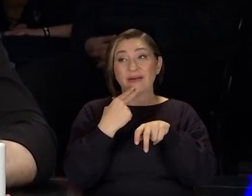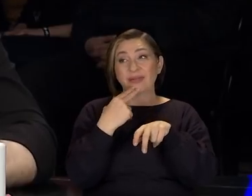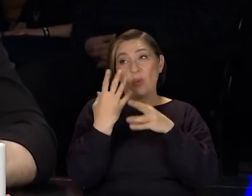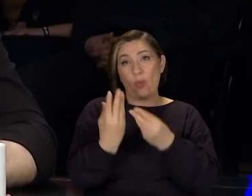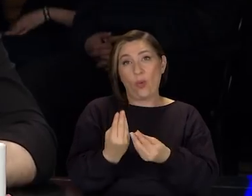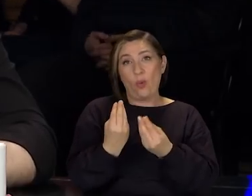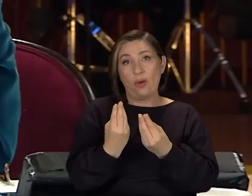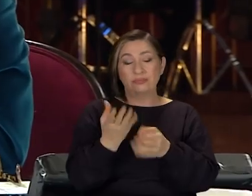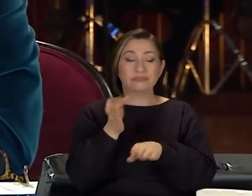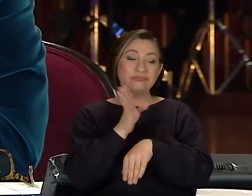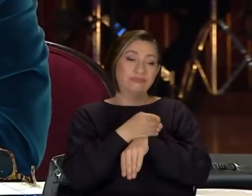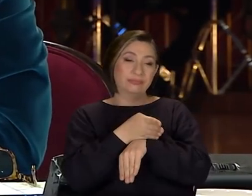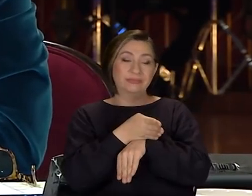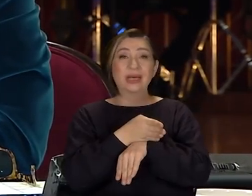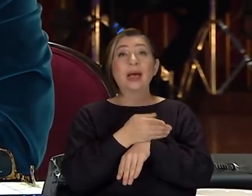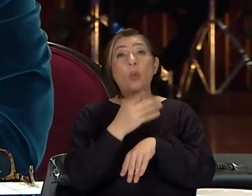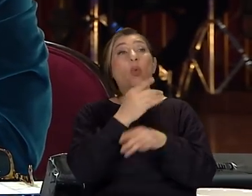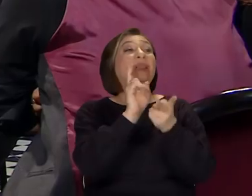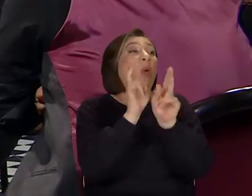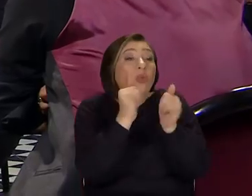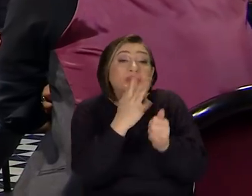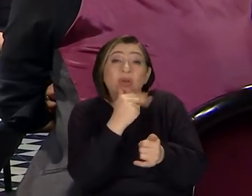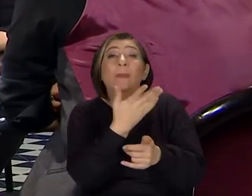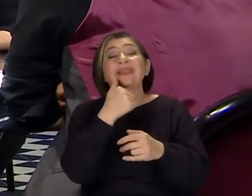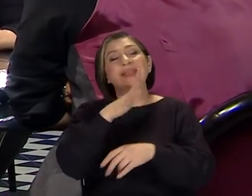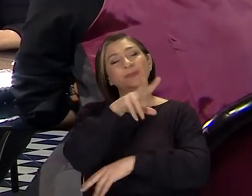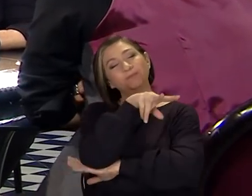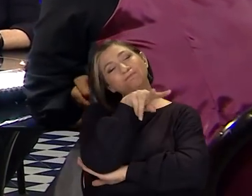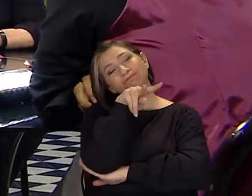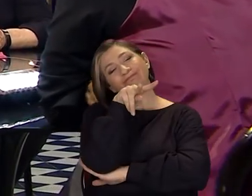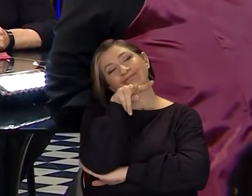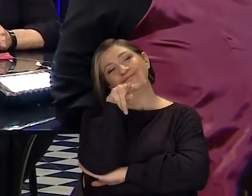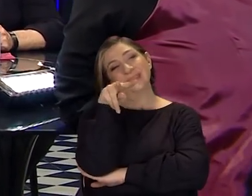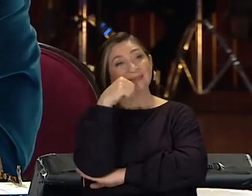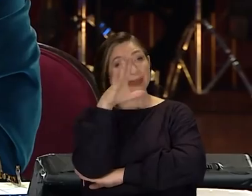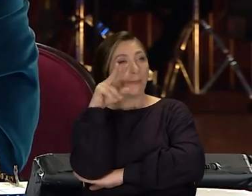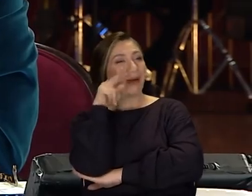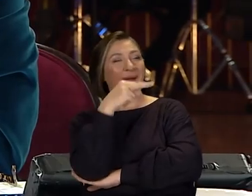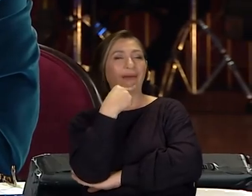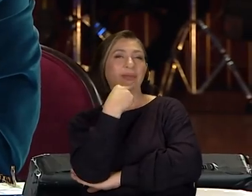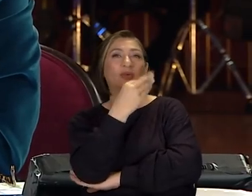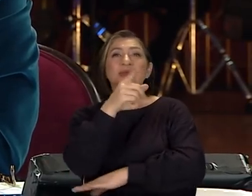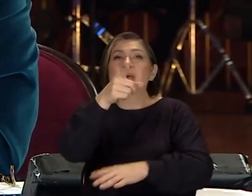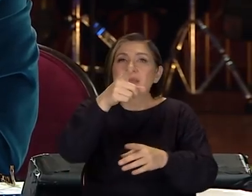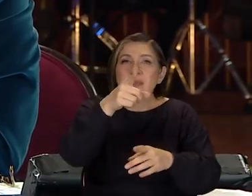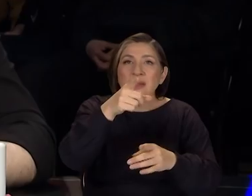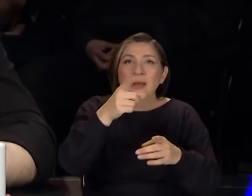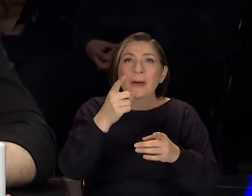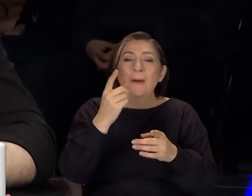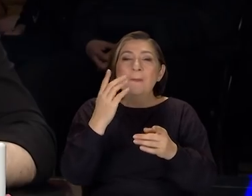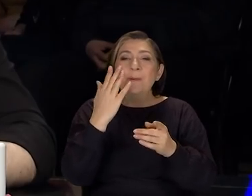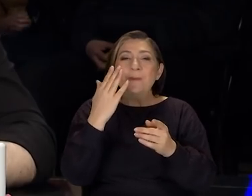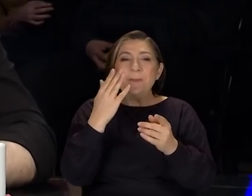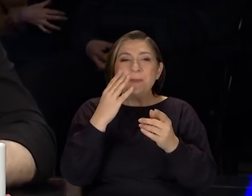oluyor. Ama ondan oyuncu... Deniz, ben... tabii ki ama denize bakıyor mesela. Denize bakan kadın oluyor. Yani sen pembe